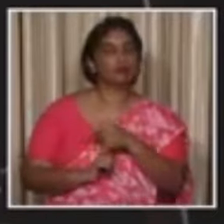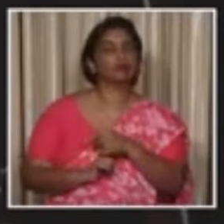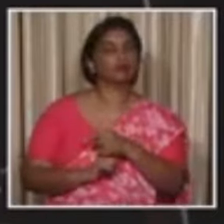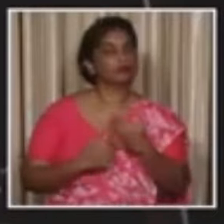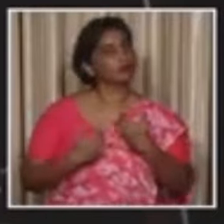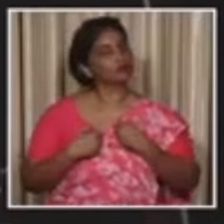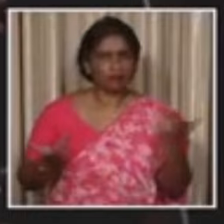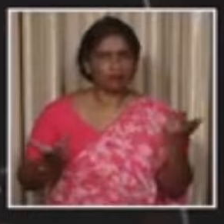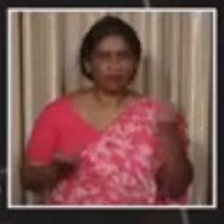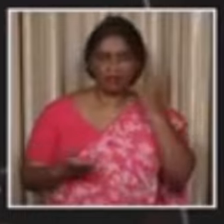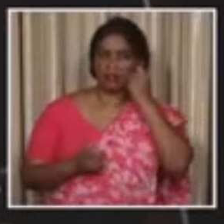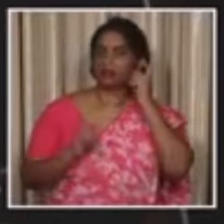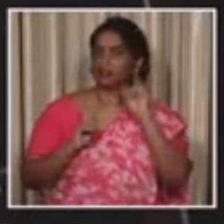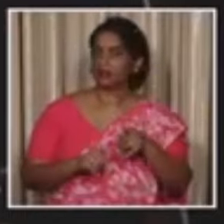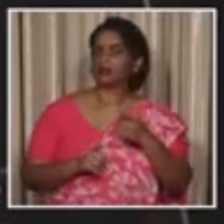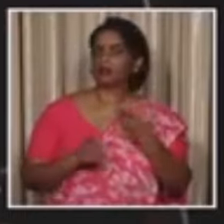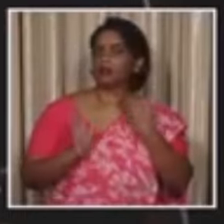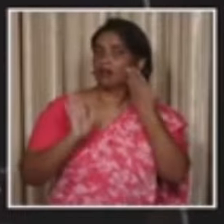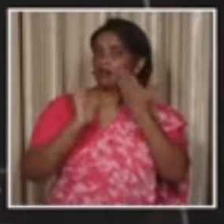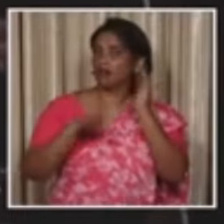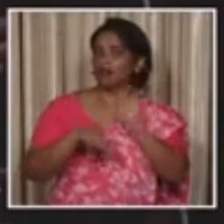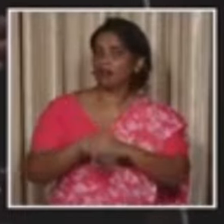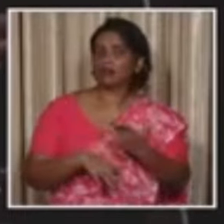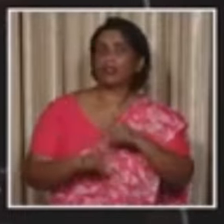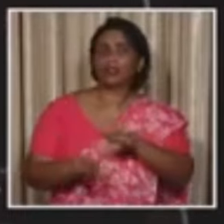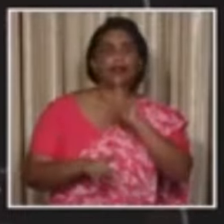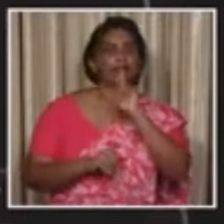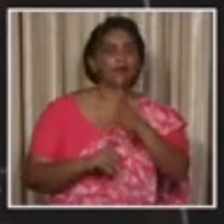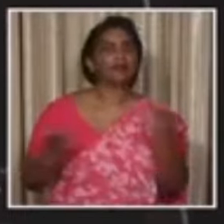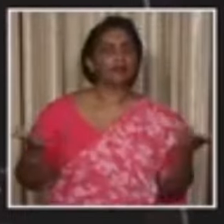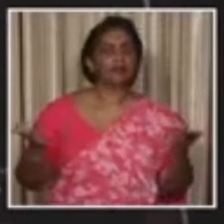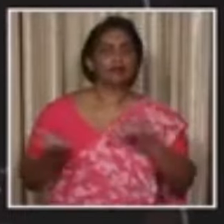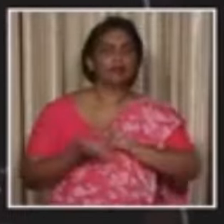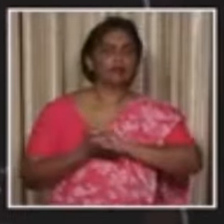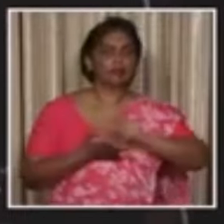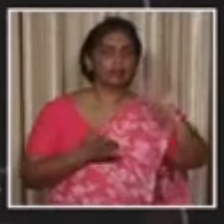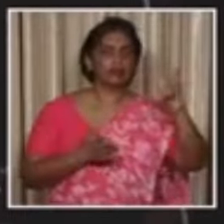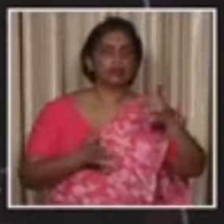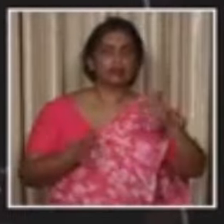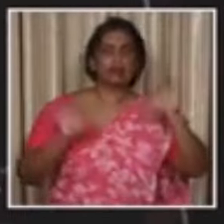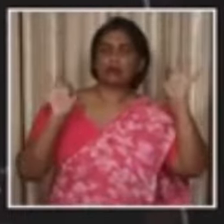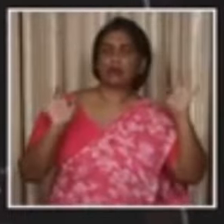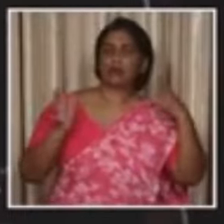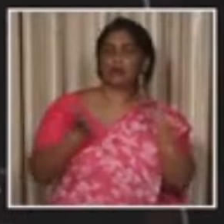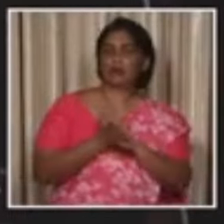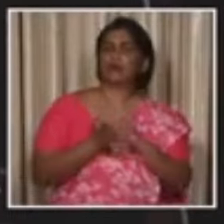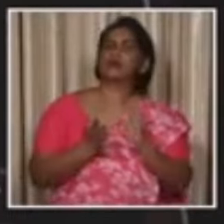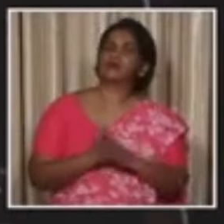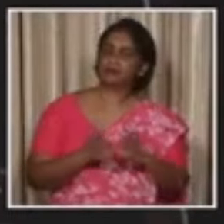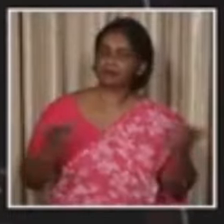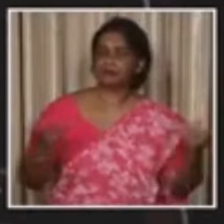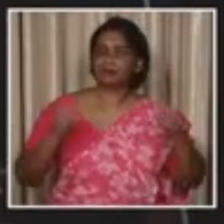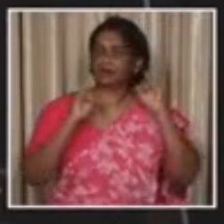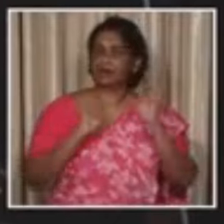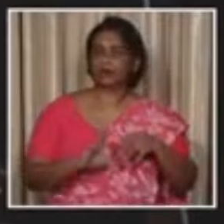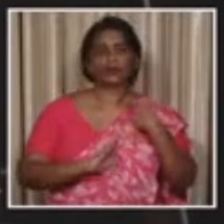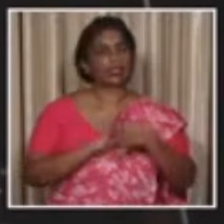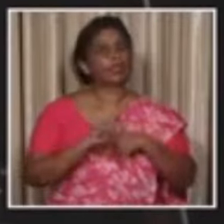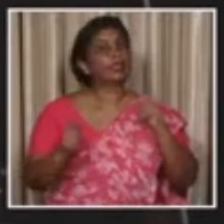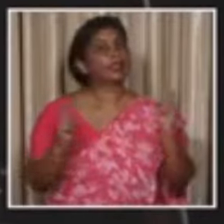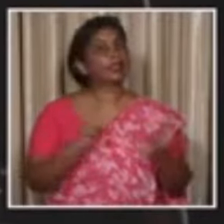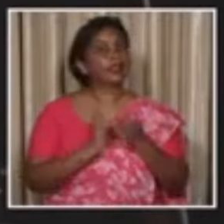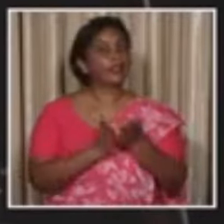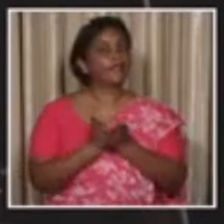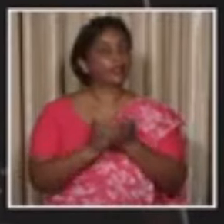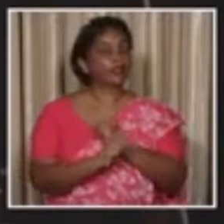නම් මම අයින් වෙනවා කියලා. ඔය දැන් ඔප්පු වෙලා තියෙන්නේ. ඔය දැන් කියන්නේ ගිල්ලි වරලා බාල් නටපු හැටි. ඒ නිසා මේ රටේ ක්‍රිකට් විනය